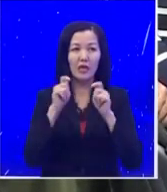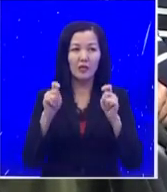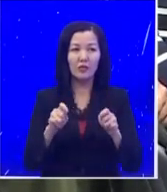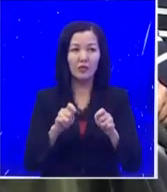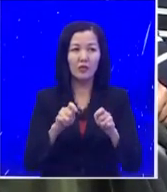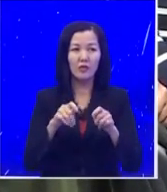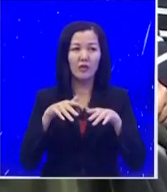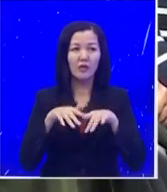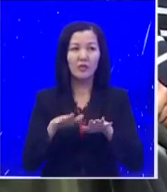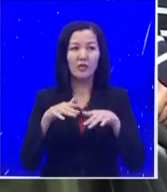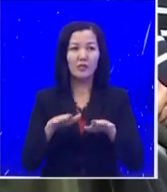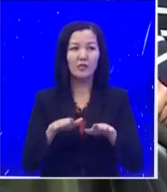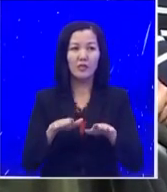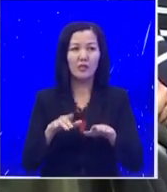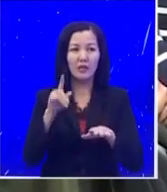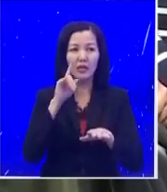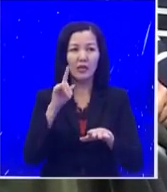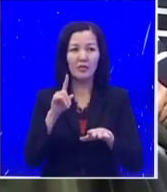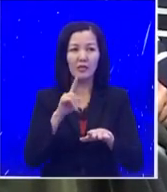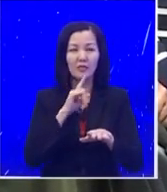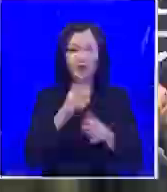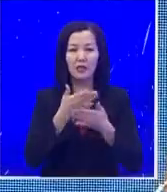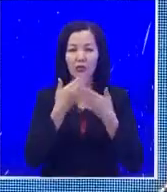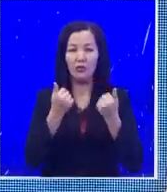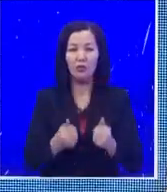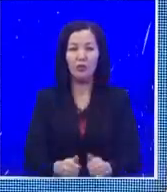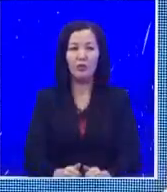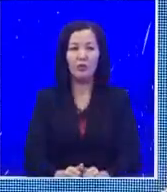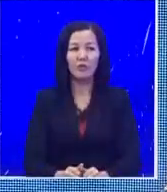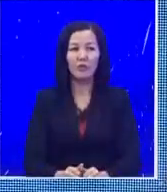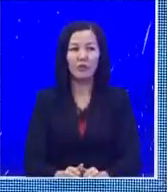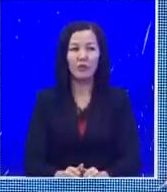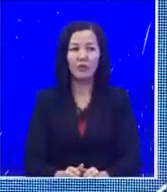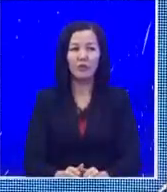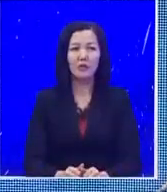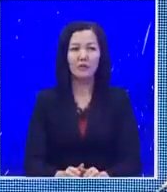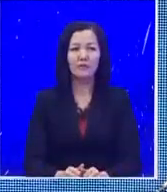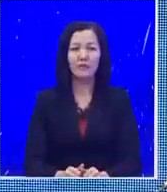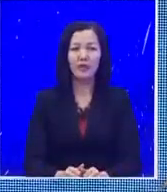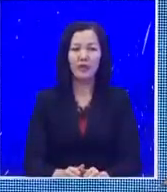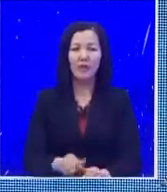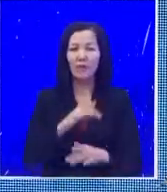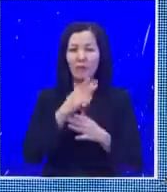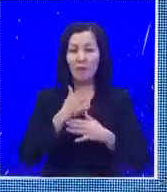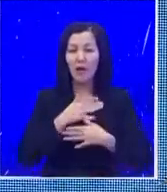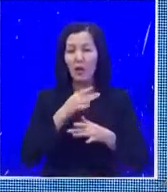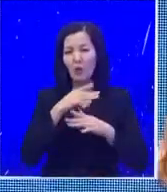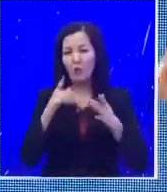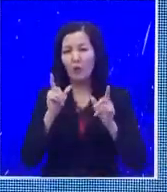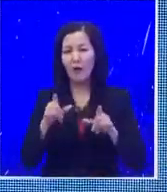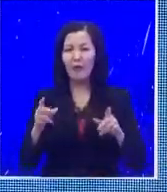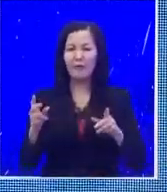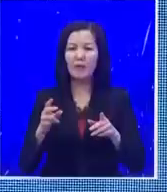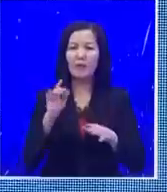кері работы кетеп, біздің қазақтың бұлтық. Очень много ко мне людей обращалось, говорили, чтобы